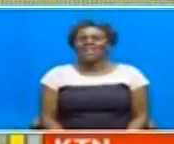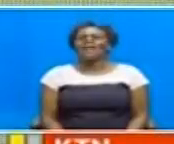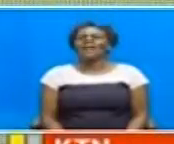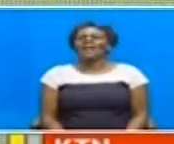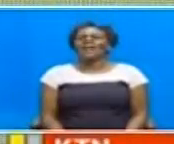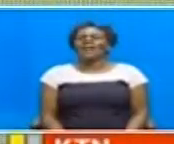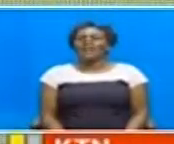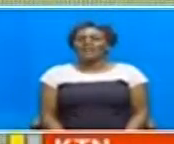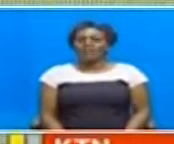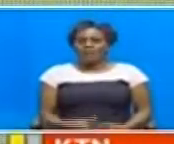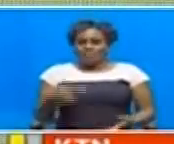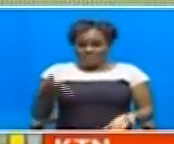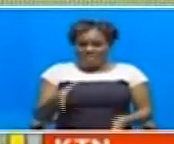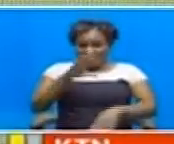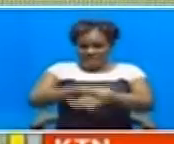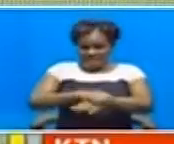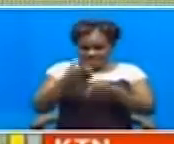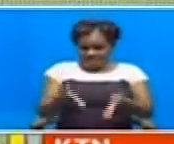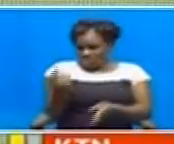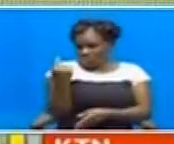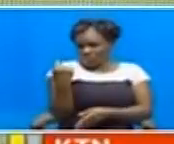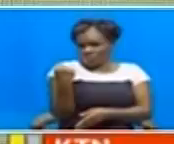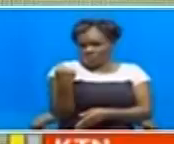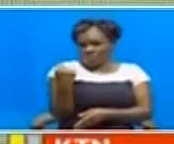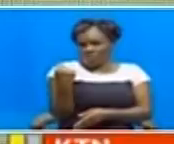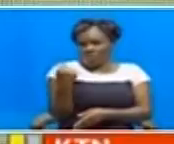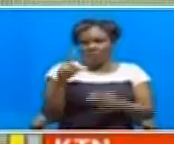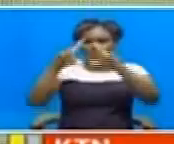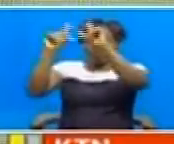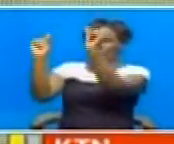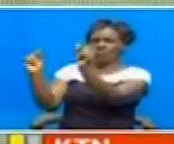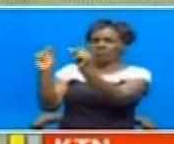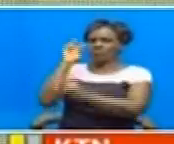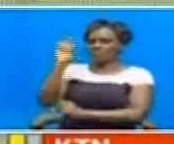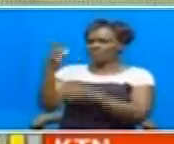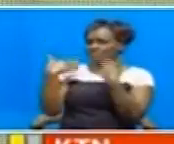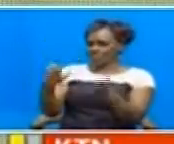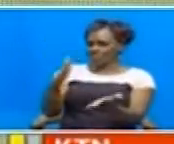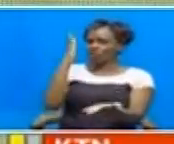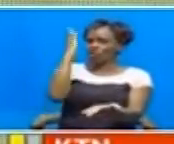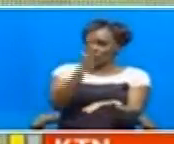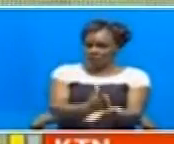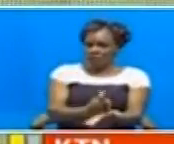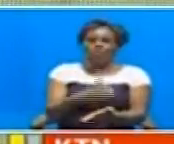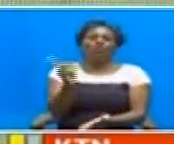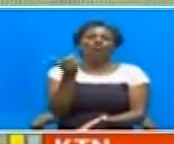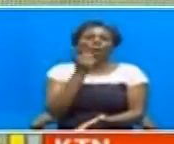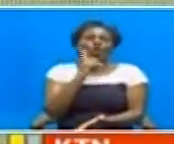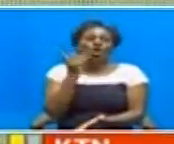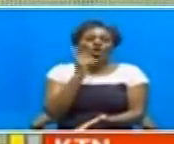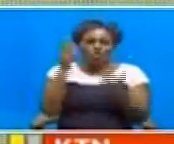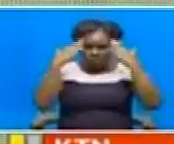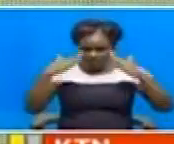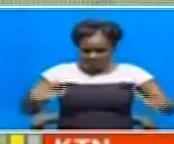Naam, habari ambazo zimenifikia hapa studioni muda mchache ni kwamba mwezi umeonekana. Dhihirisho basi kwamba hapo kesho, panapo majaliwa yake Maulana,